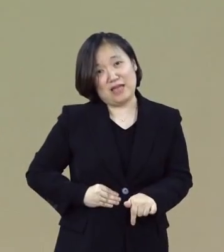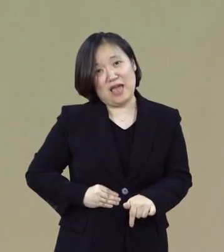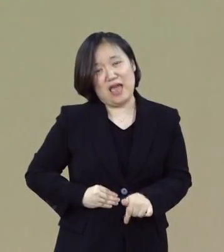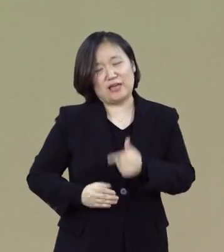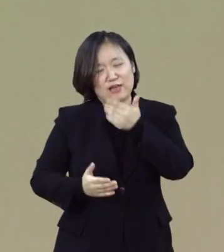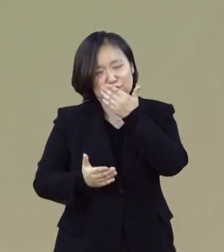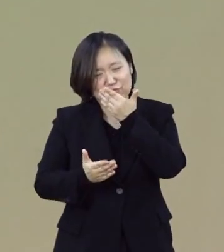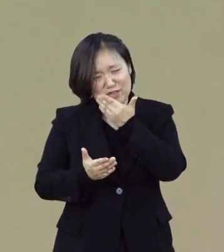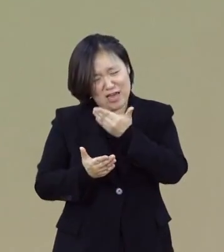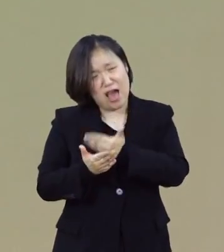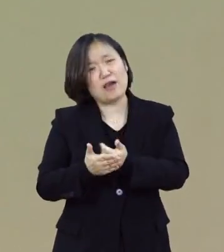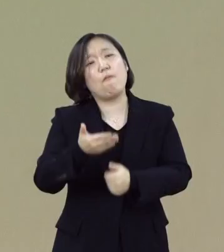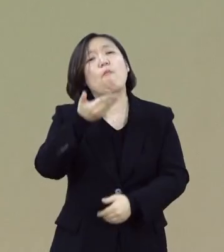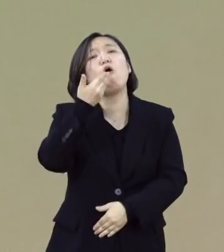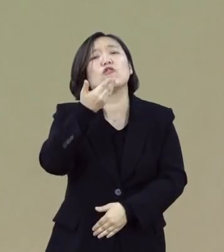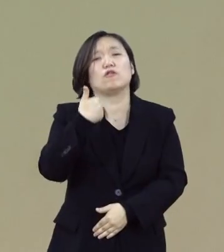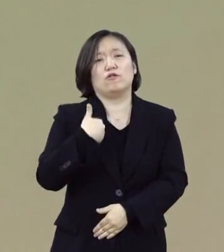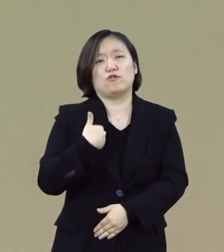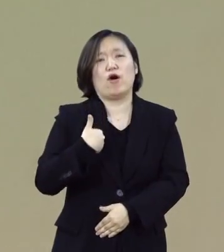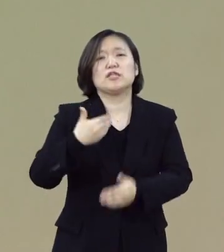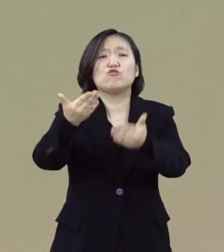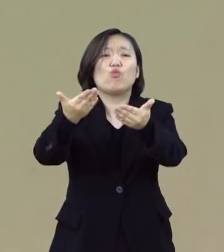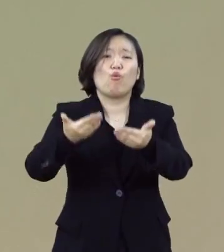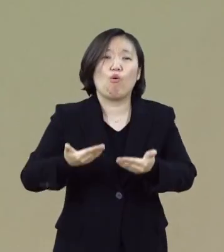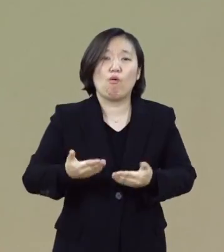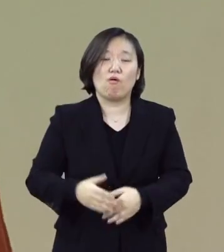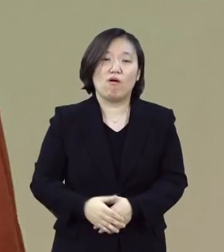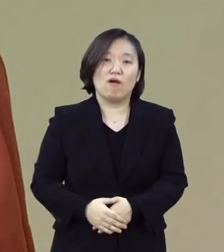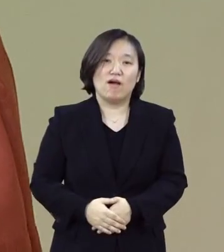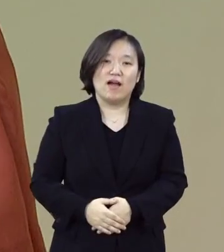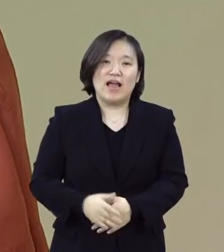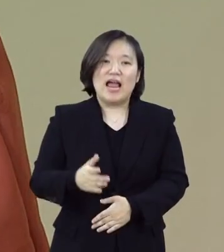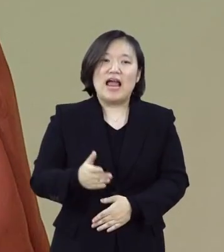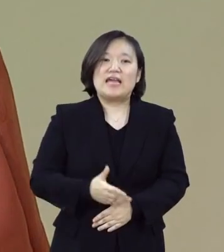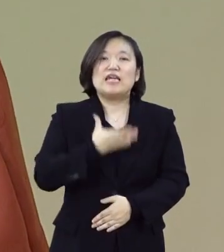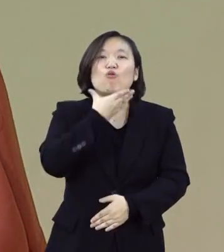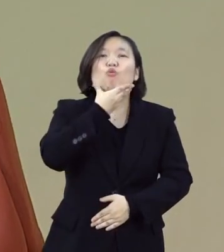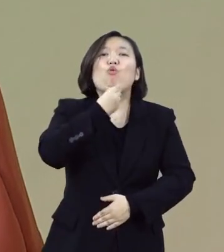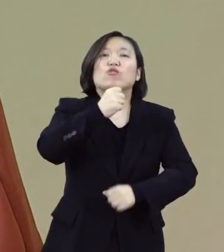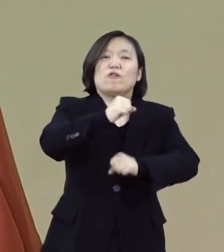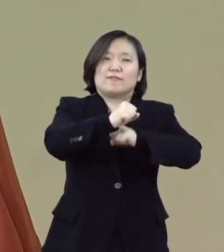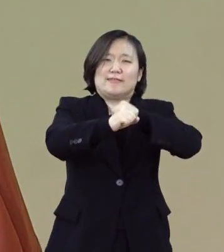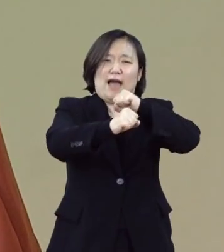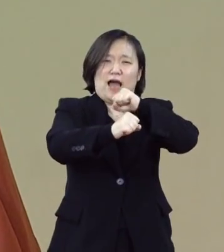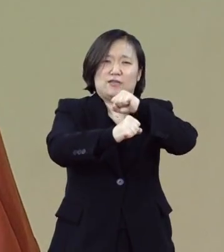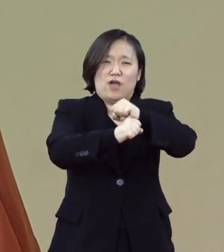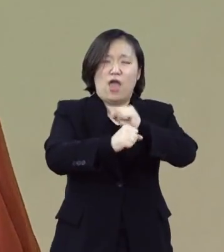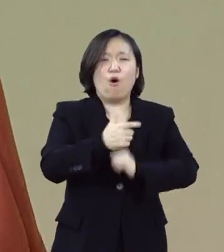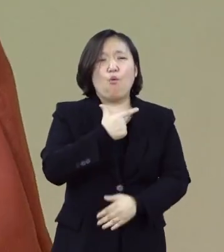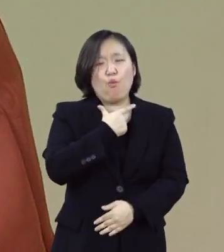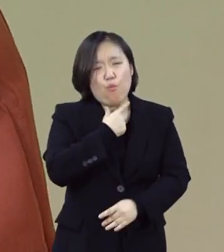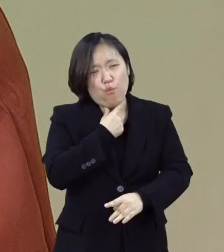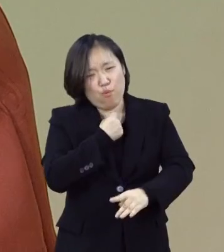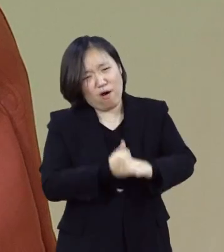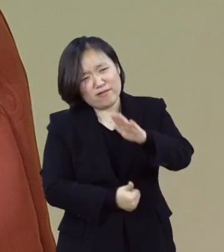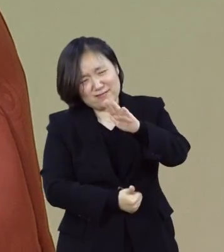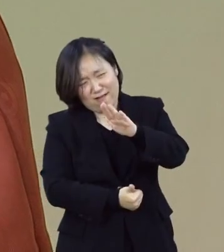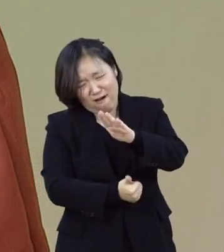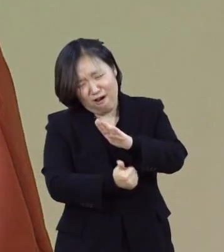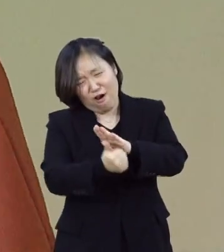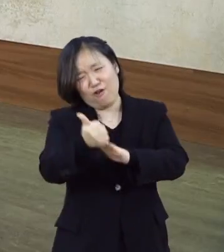이렇게 귀한 간식을 나눠주시니 이 공덕으로 소원 성취하십시오 라고